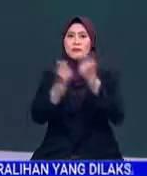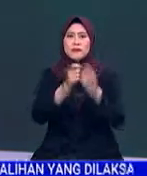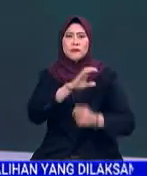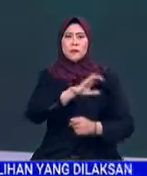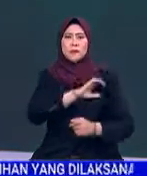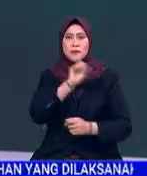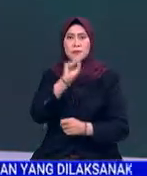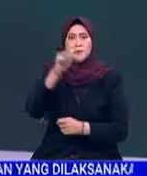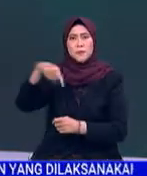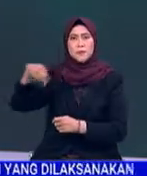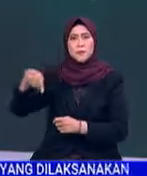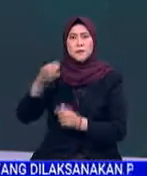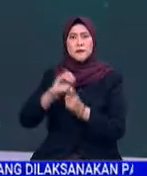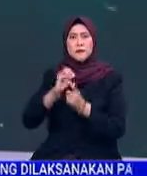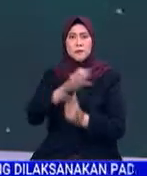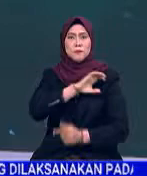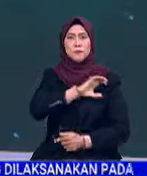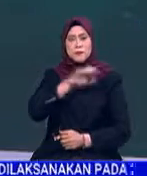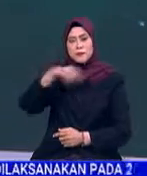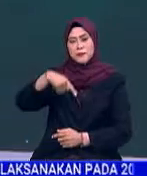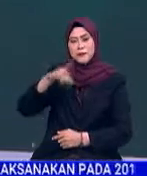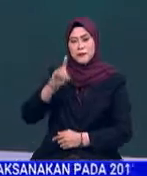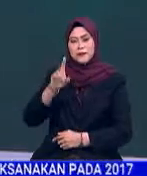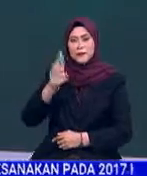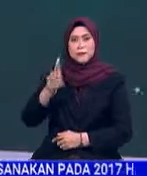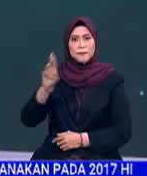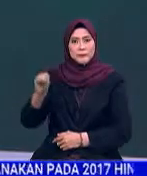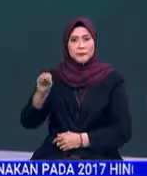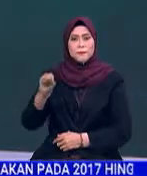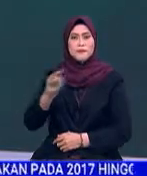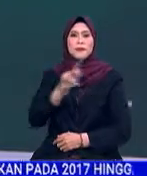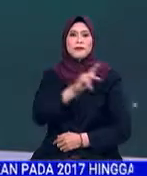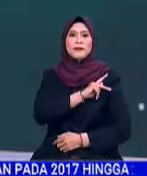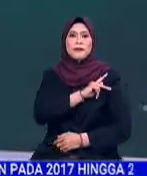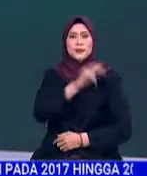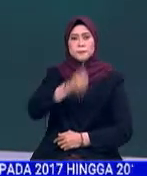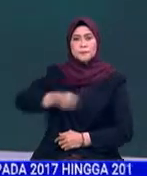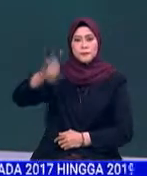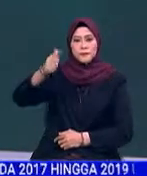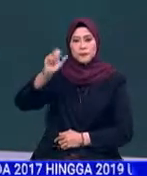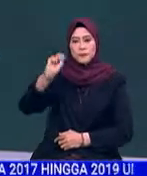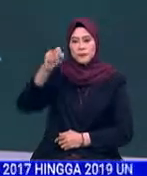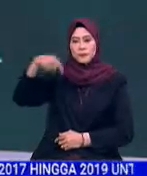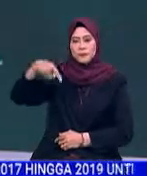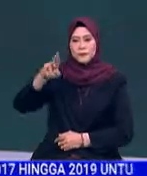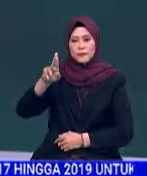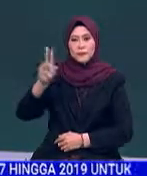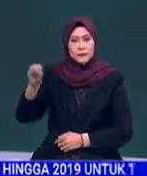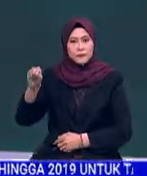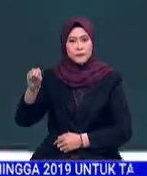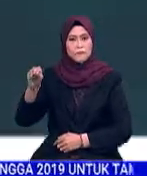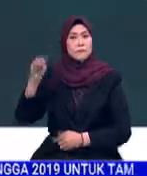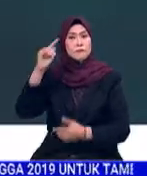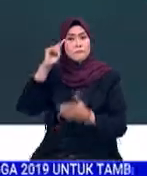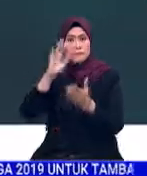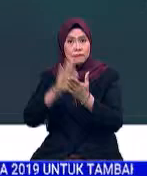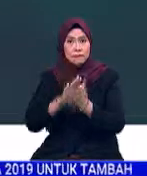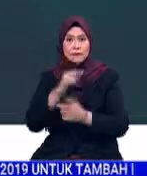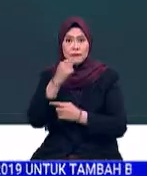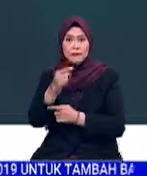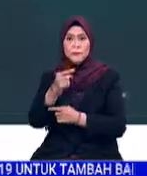Polis SPP dan juga Polis Diraja Malaysia PDRM. Ketua Pesuruhjaya SPRM Dato' Sri Azam Baki percaya